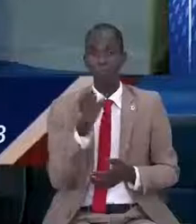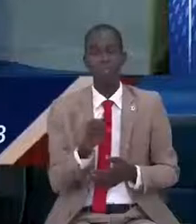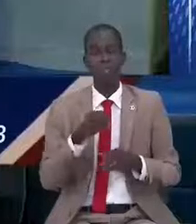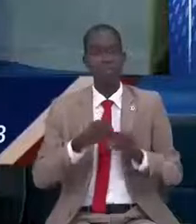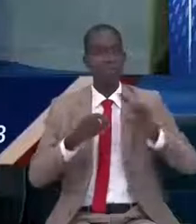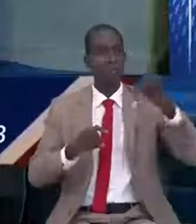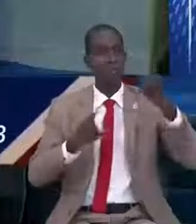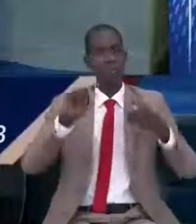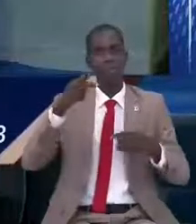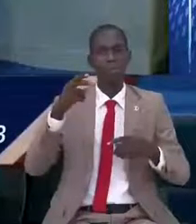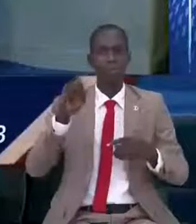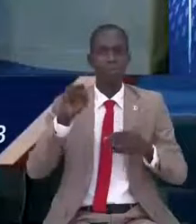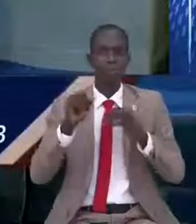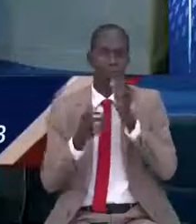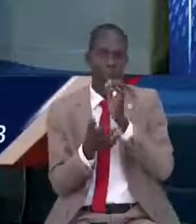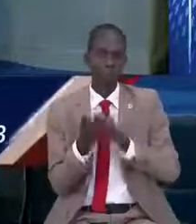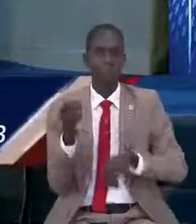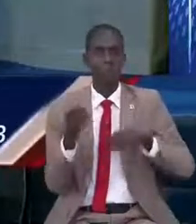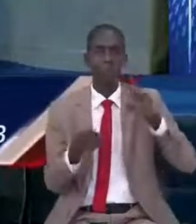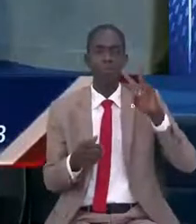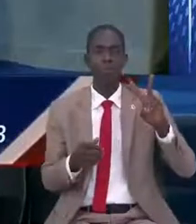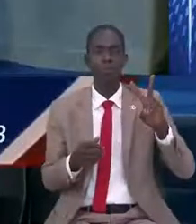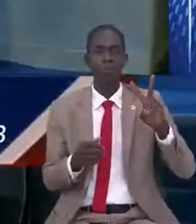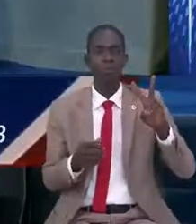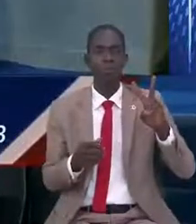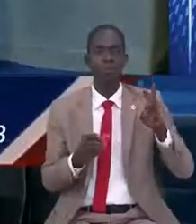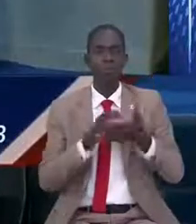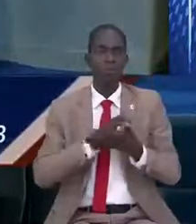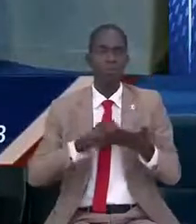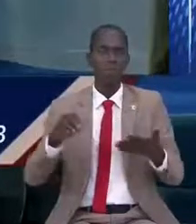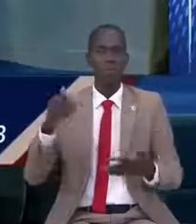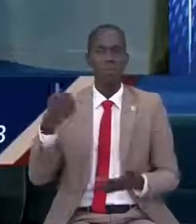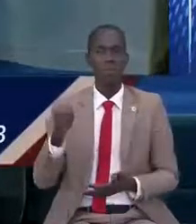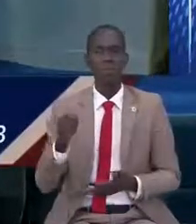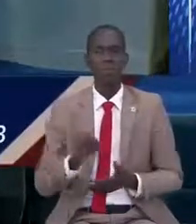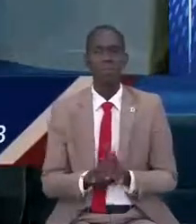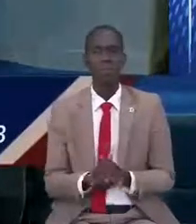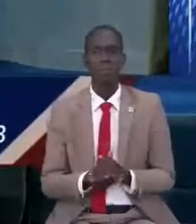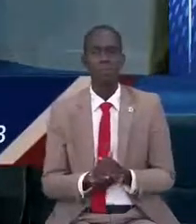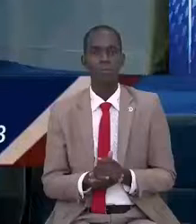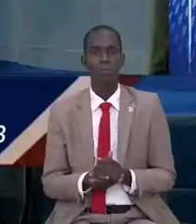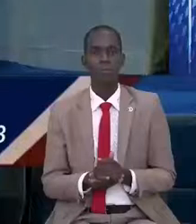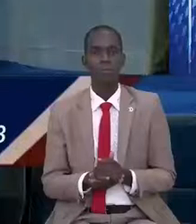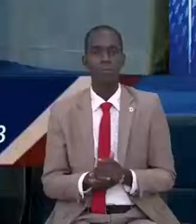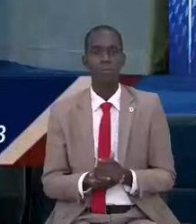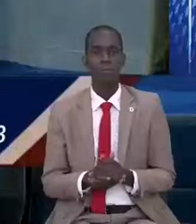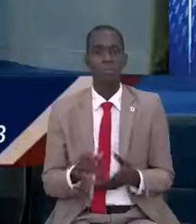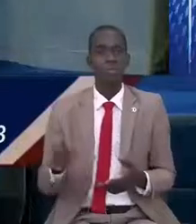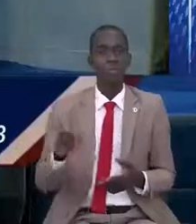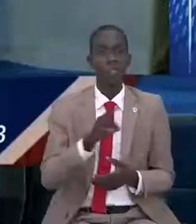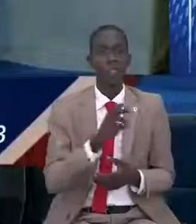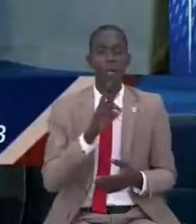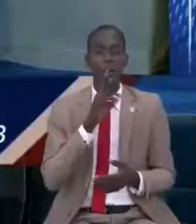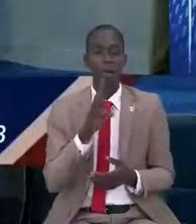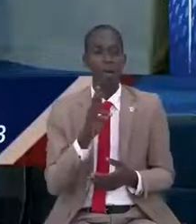10. 1 Thessaloniciens 2, verset 10. Vous êtes